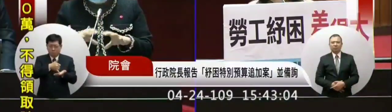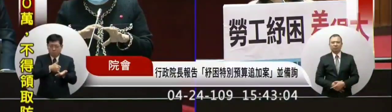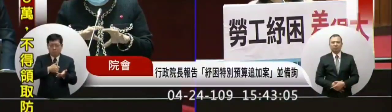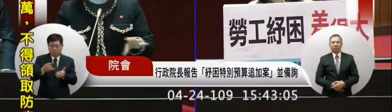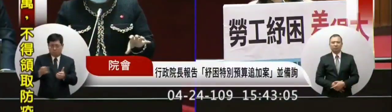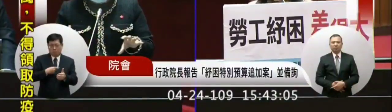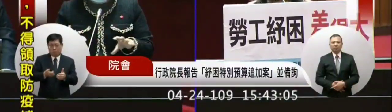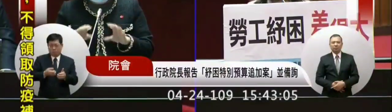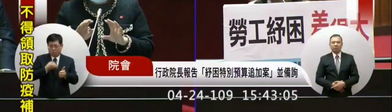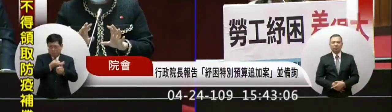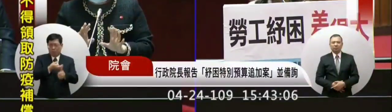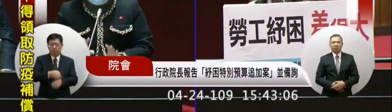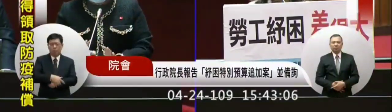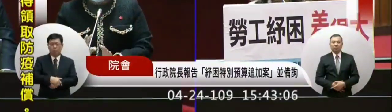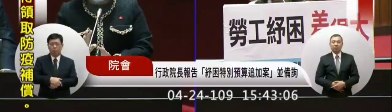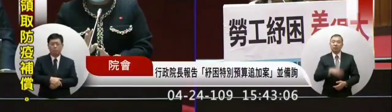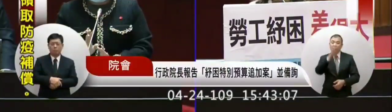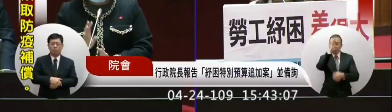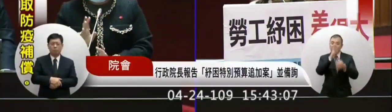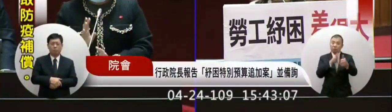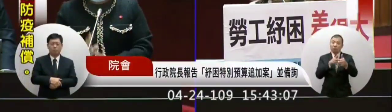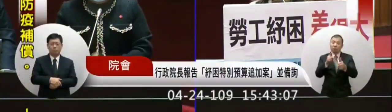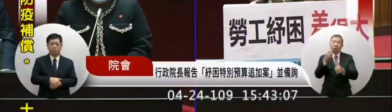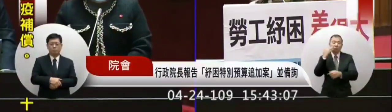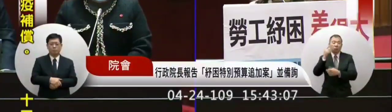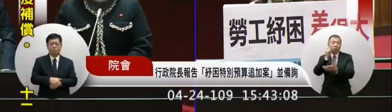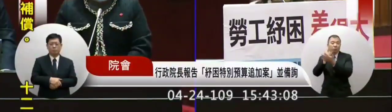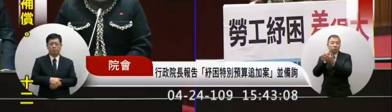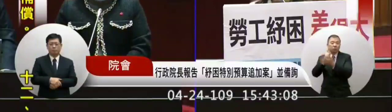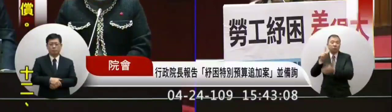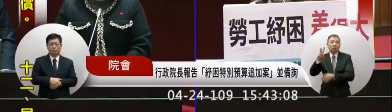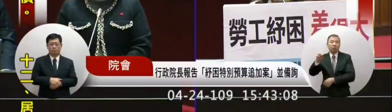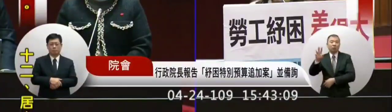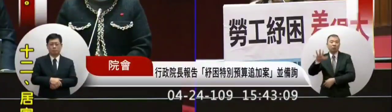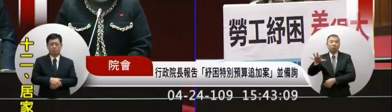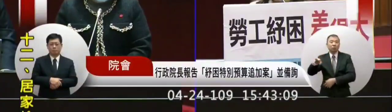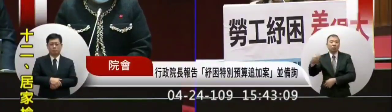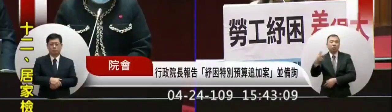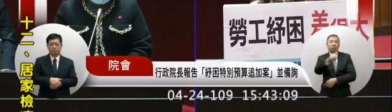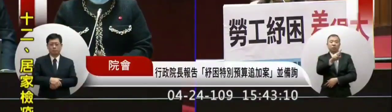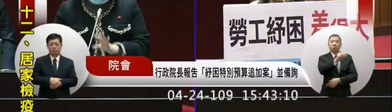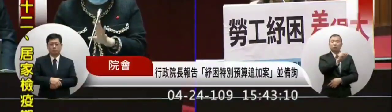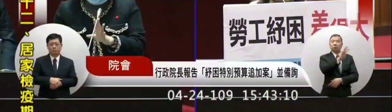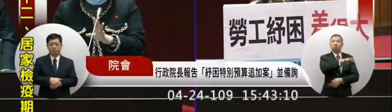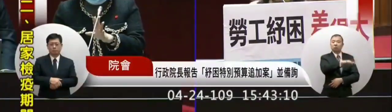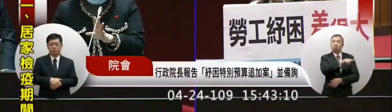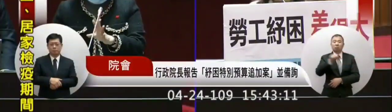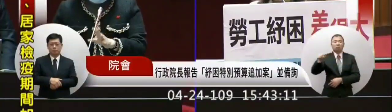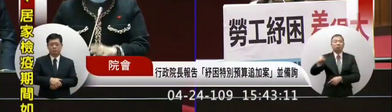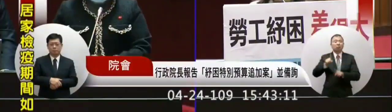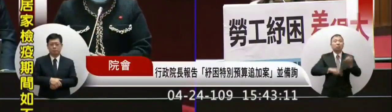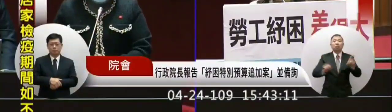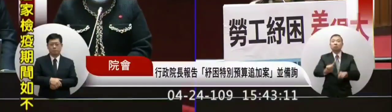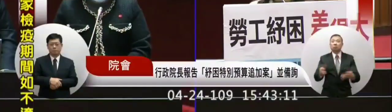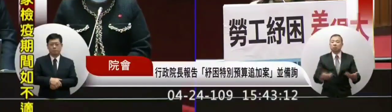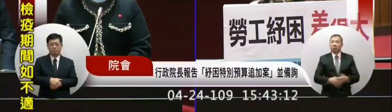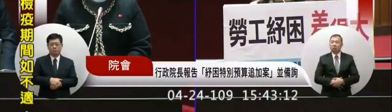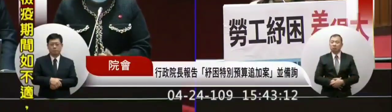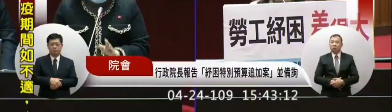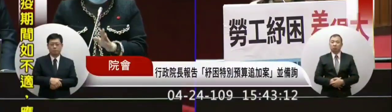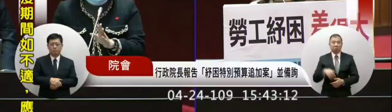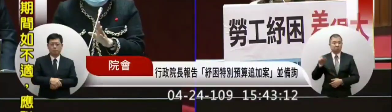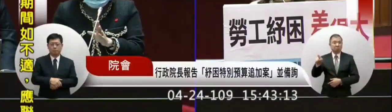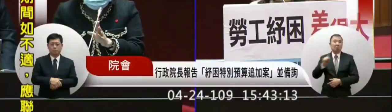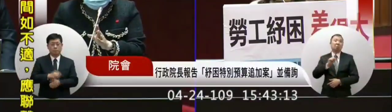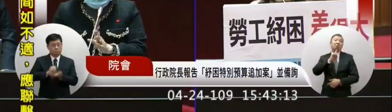的。那投保薪资， 那请问一下，25200跟24000的差别在哪里？你觉得他应该是富人要被